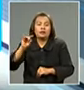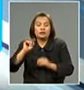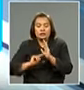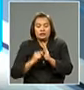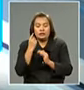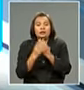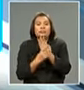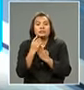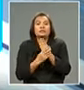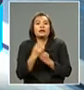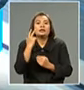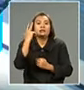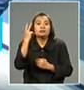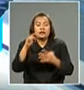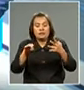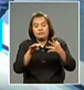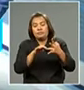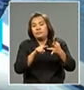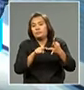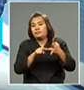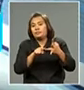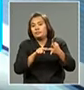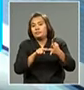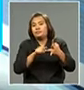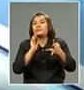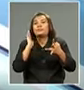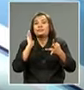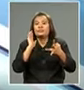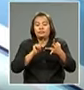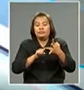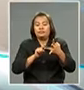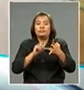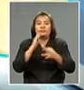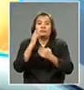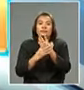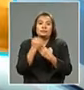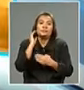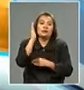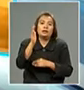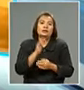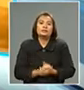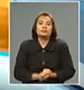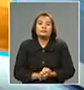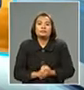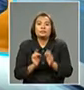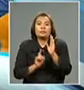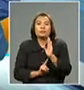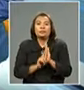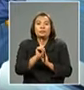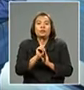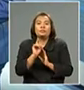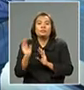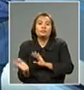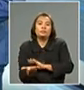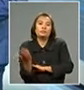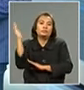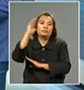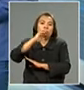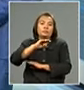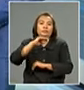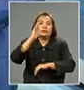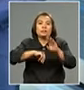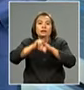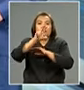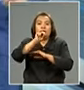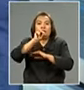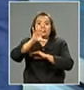ของเดือนกุมภาพันธ์หรือสัปดาห์หน้านี้แล้วครับตัวการสำคัญของการเปลี่ยนฤดูต้องจับตาก็คืออุณหภูมิสูงสุดในช่วงกลางวันจะปีนขึ้นไปแตะระดับ35